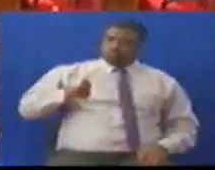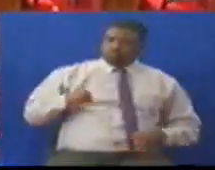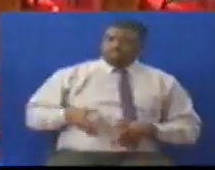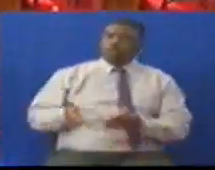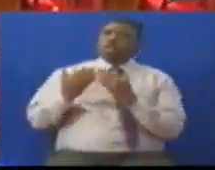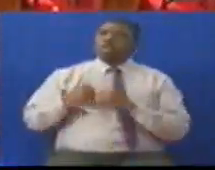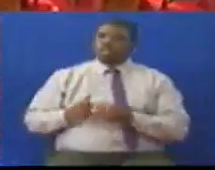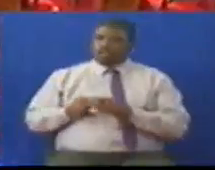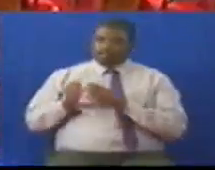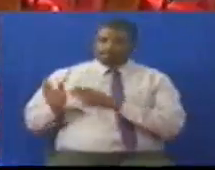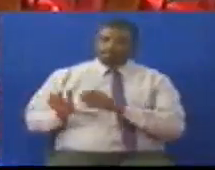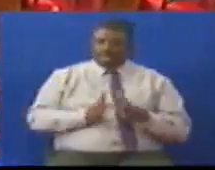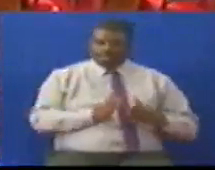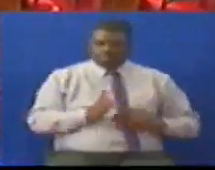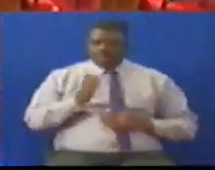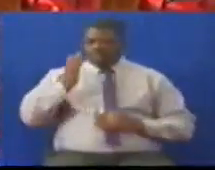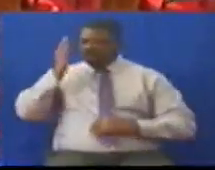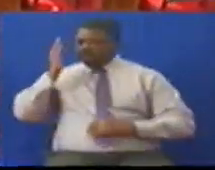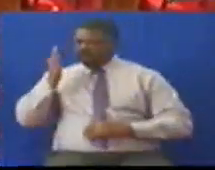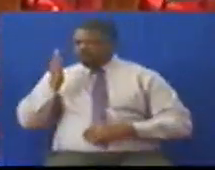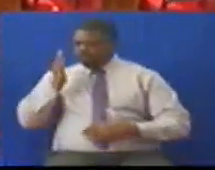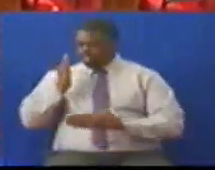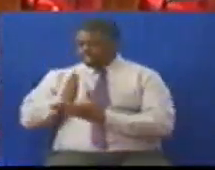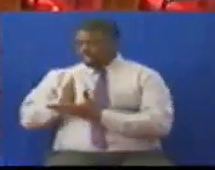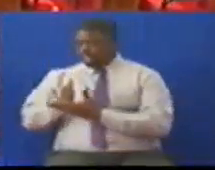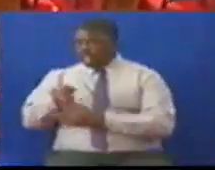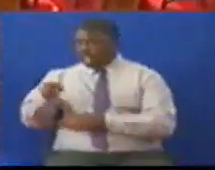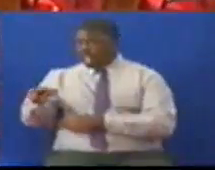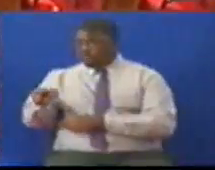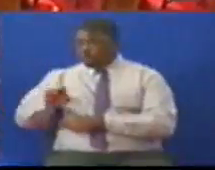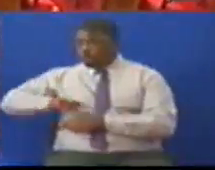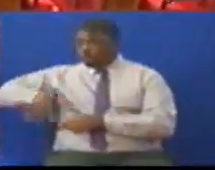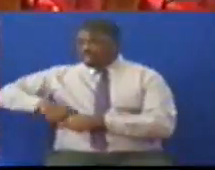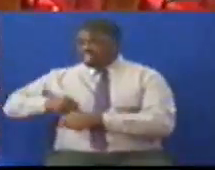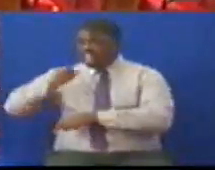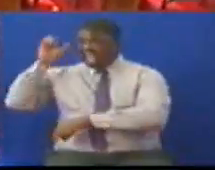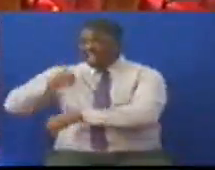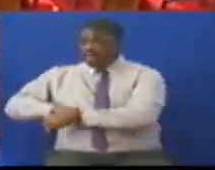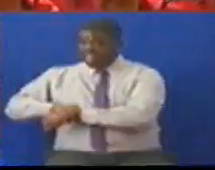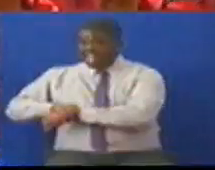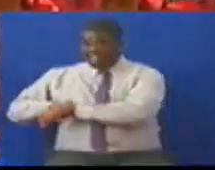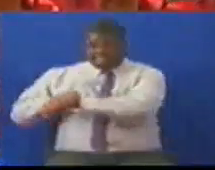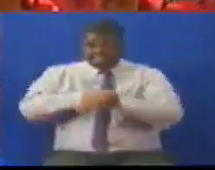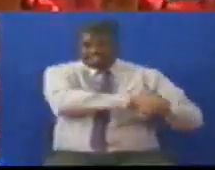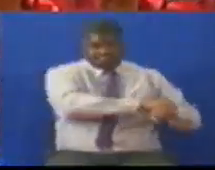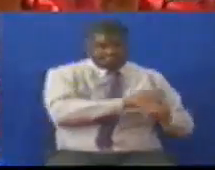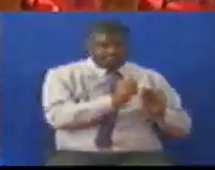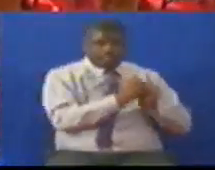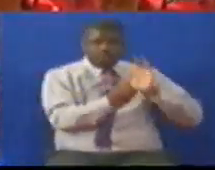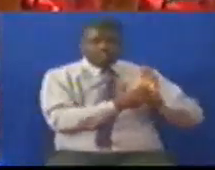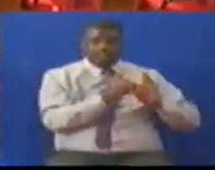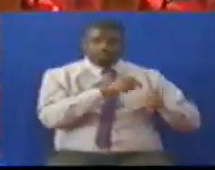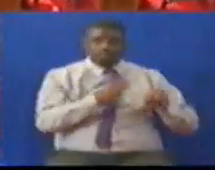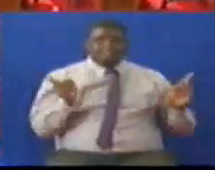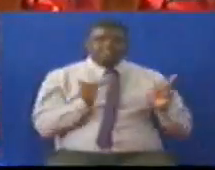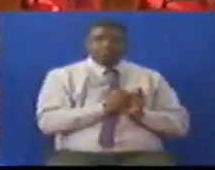mafisadi hao wanaohujumu uchumi na kutakatisha fedha wanakamatwa na kufikishwa kwenye vyombo vya sheria katika muda mfupi iwezekanavyo.